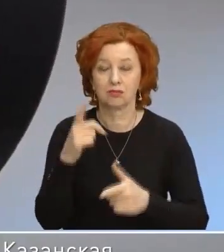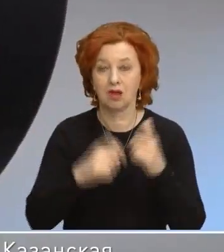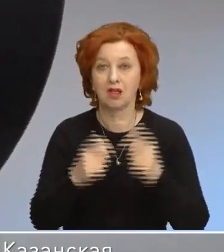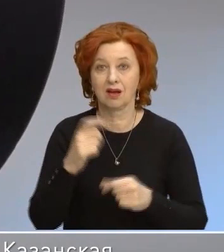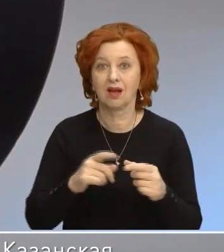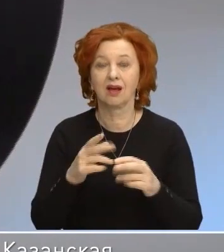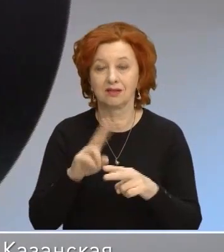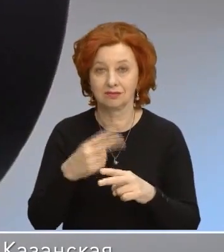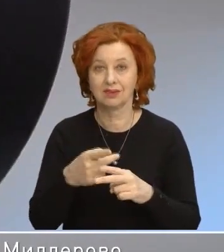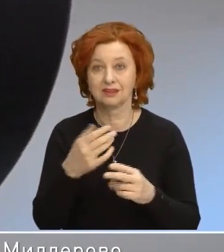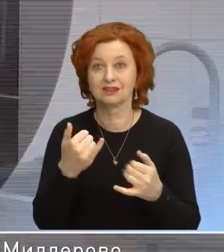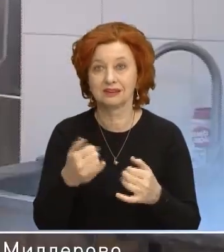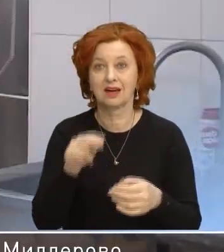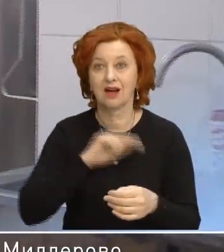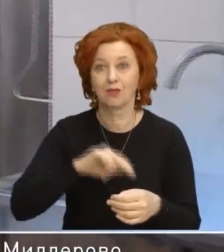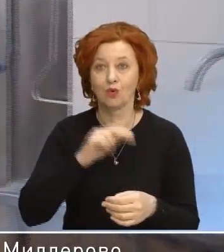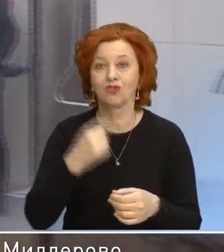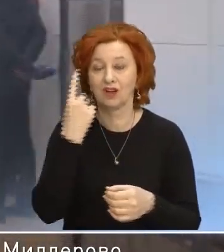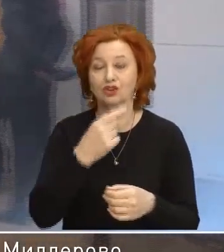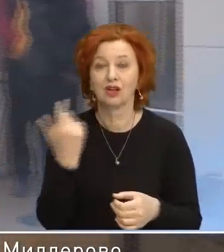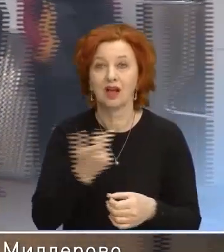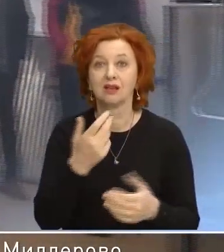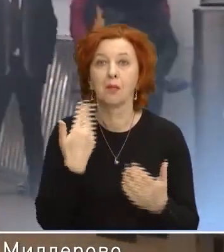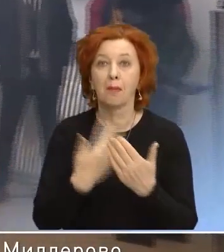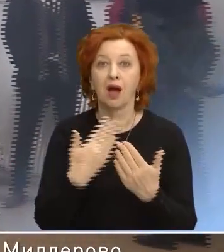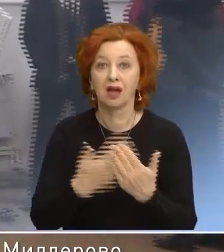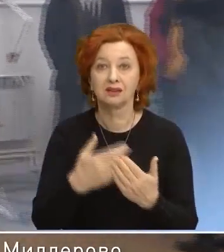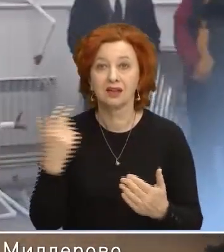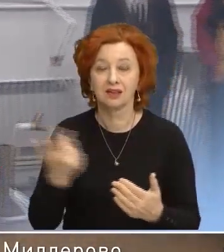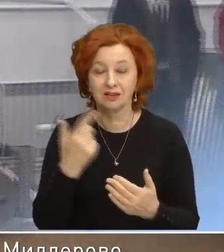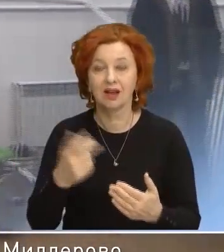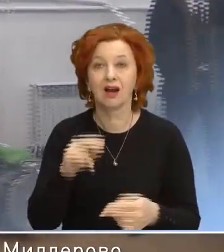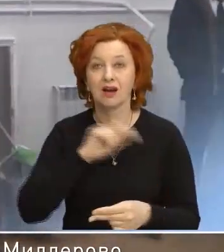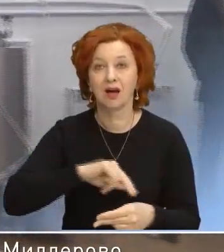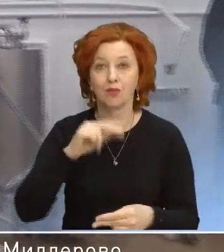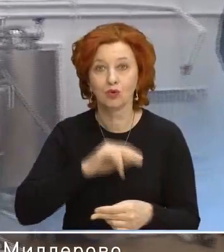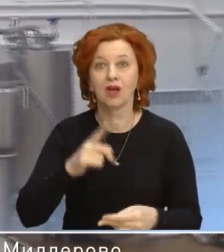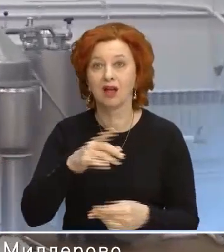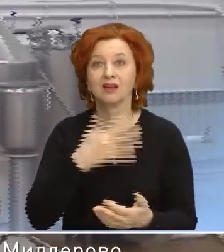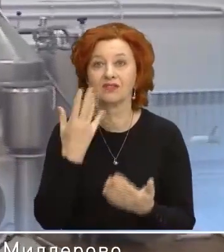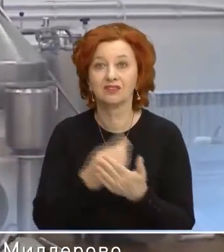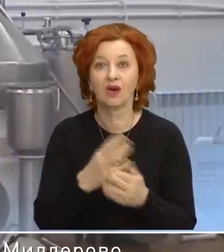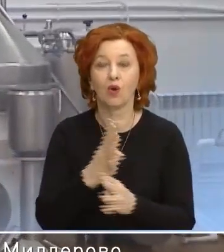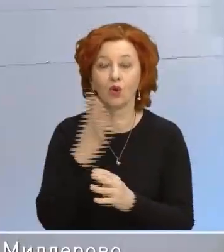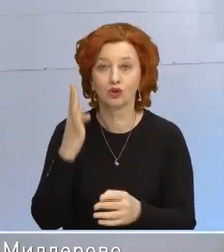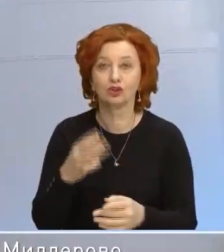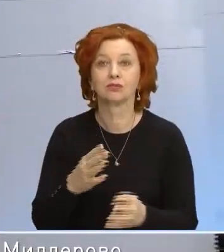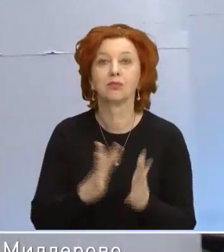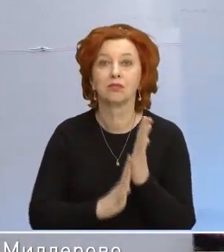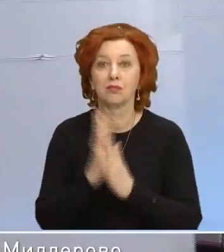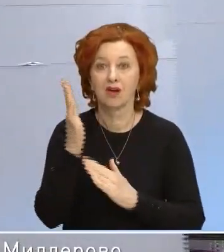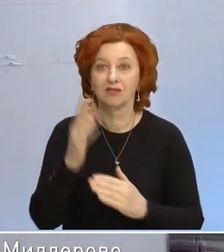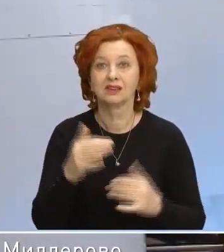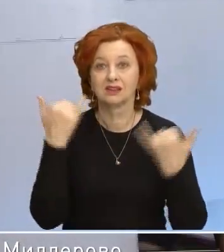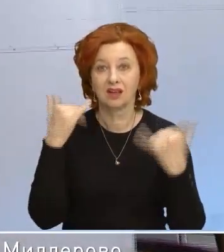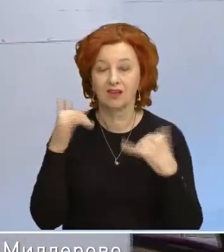тацинских фермеров и владельцев личных хозяйств. Заготовителям это повысит рентабельность их работы, а они, в свою очередь, повысят для владельцев дойных